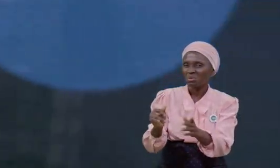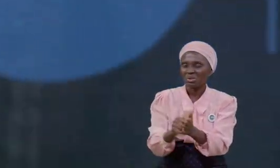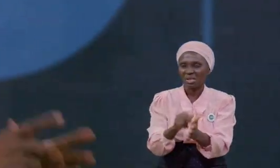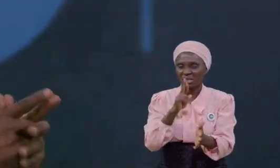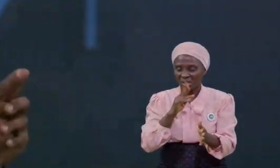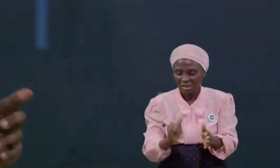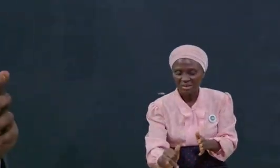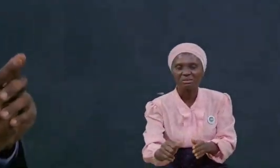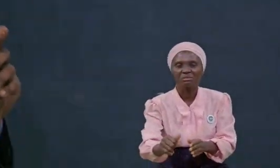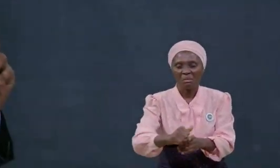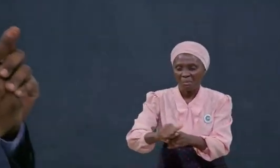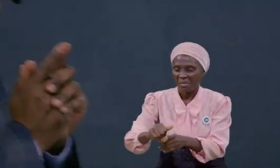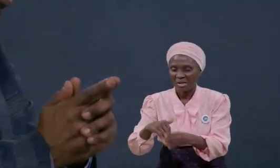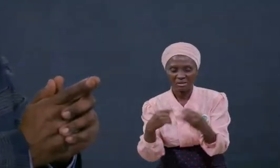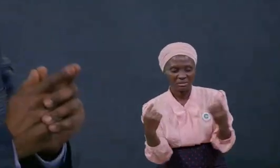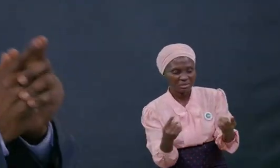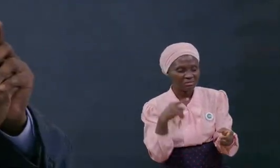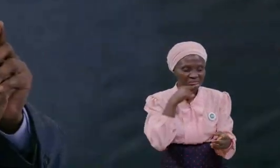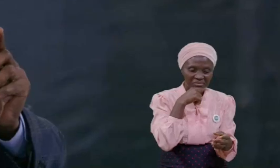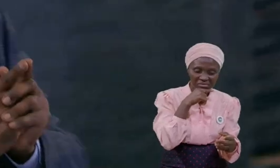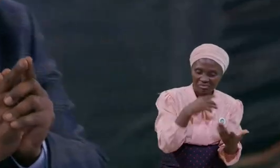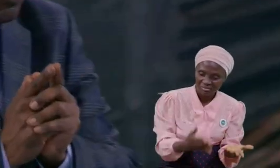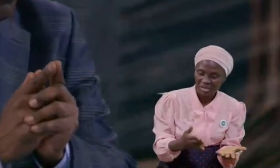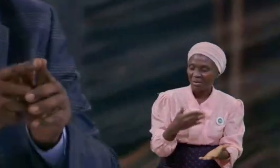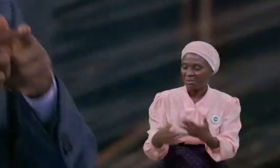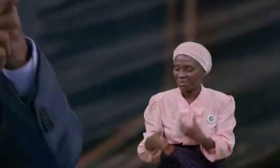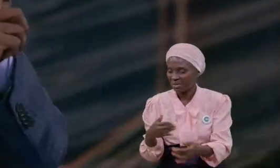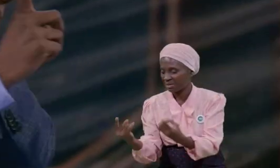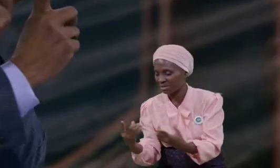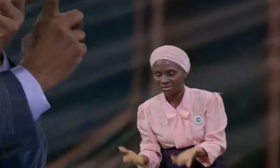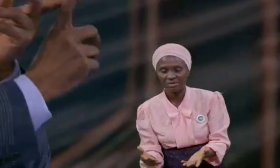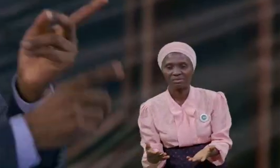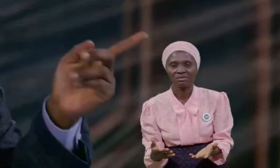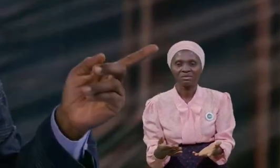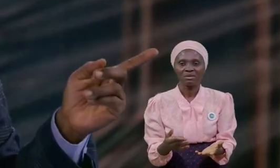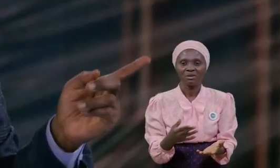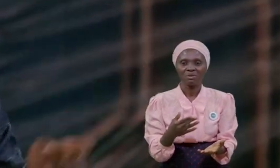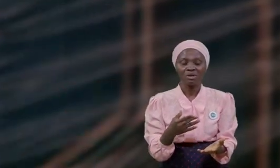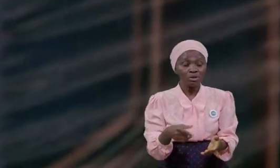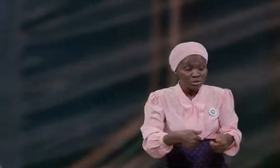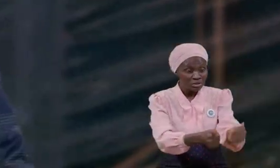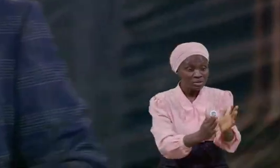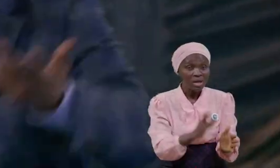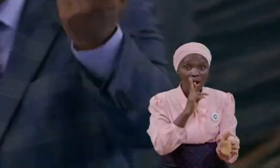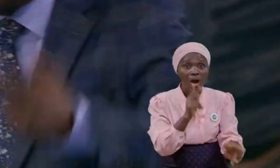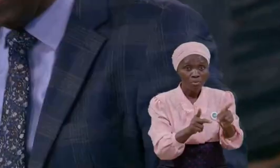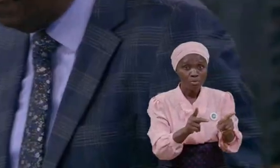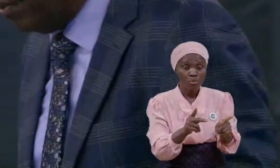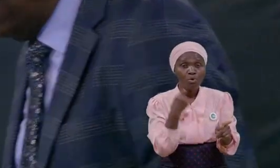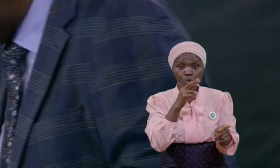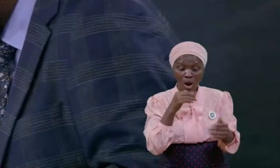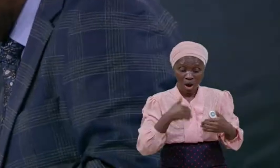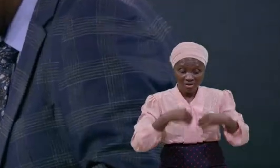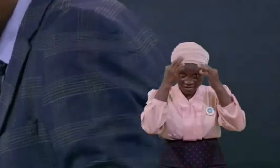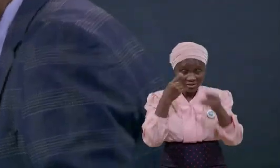péché et qui font ce qu'ils veulent dans le péché. Les disciples sont ceux-là qui ont décidé pour Christ le Sauveur.